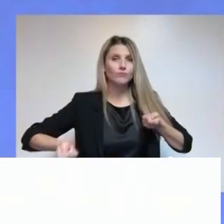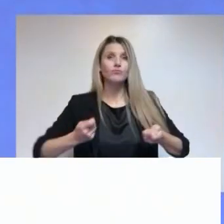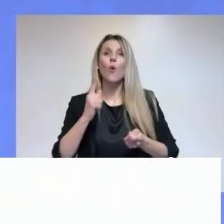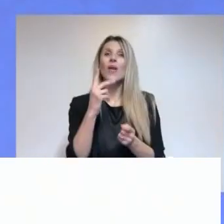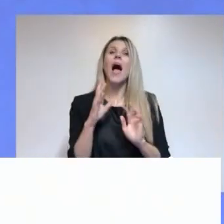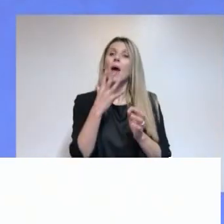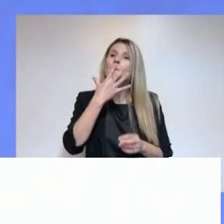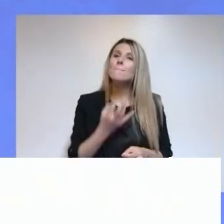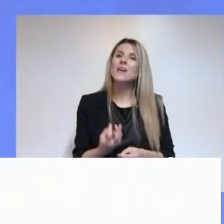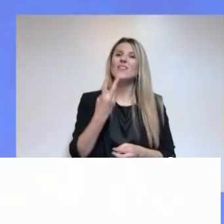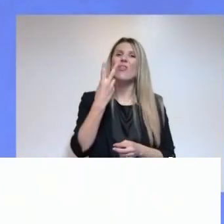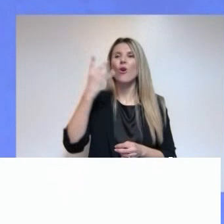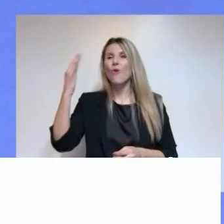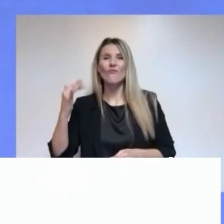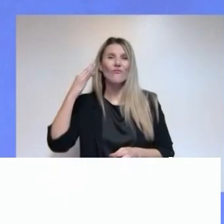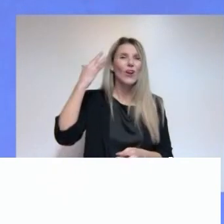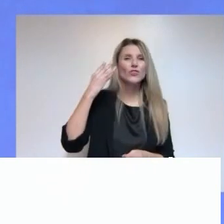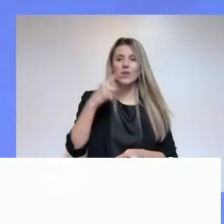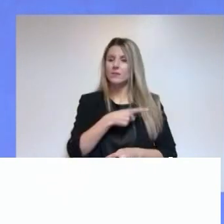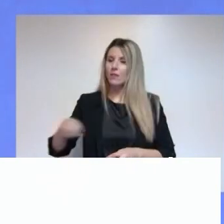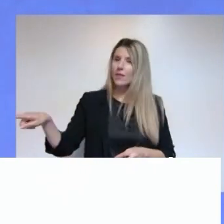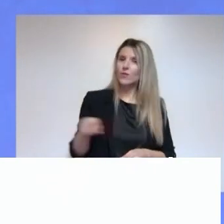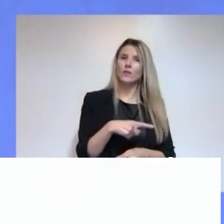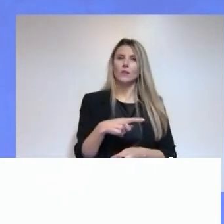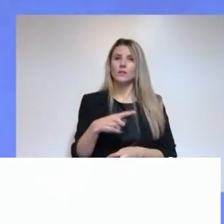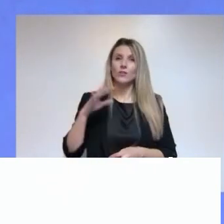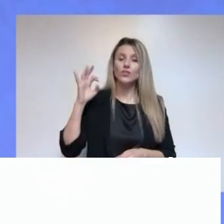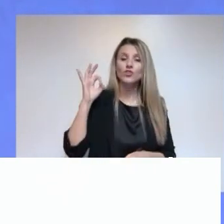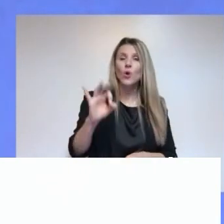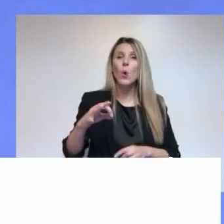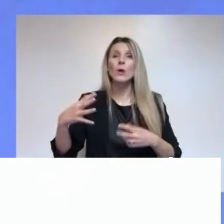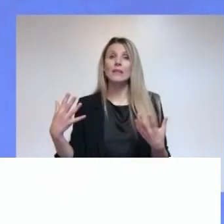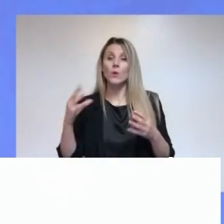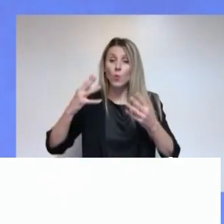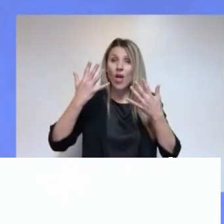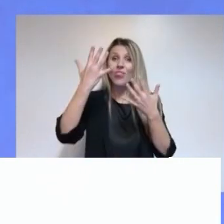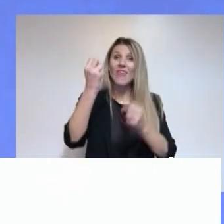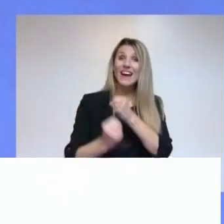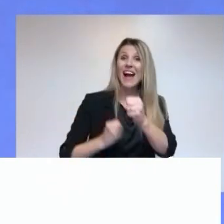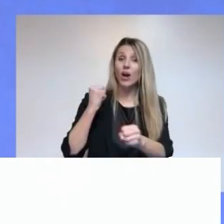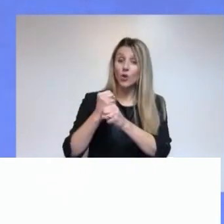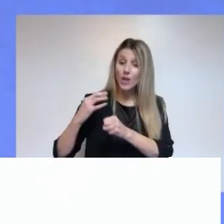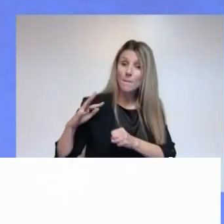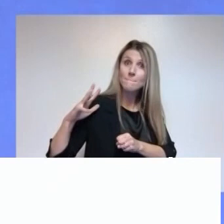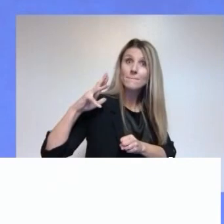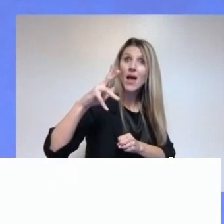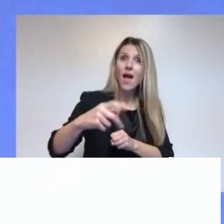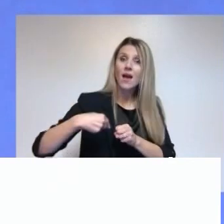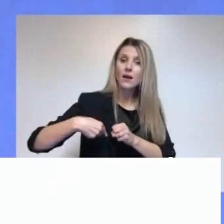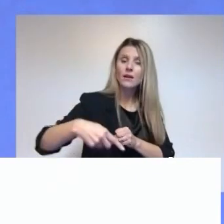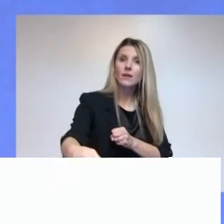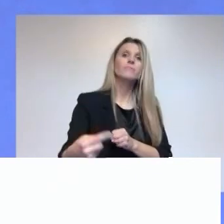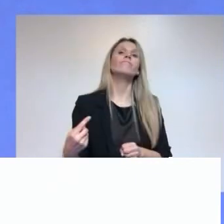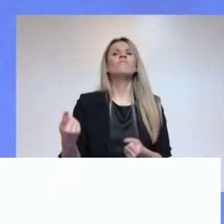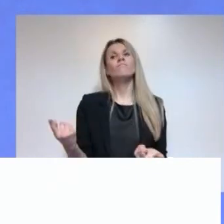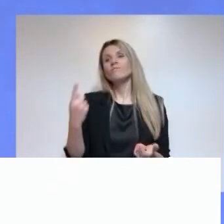κόσμους που θα καθορίσουν την εθνική πορεία για μια δεκαετία. Είτε συνεχίζοντας στο δρόμο της σιγουριάς